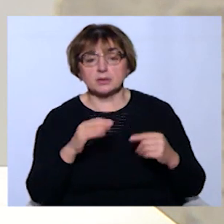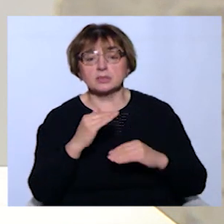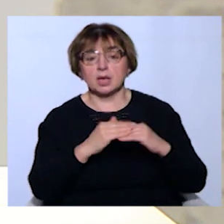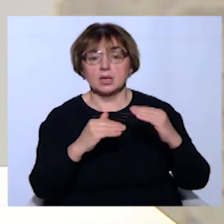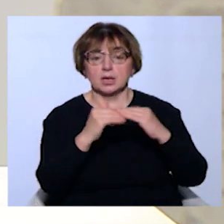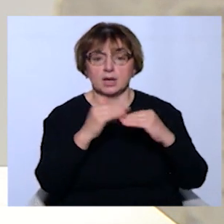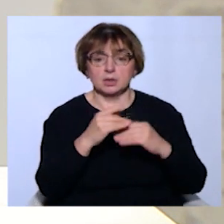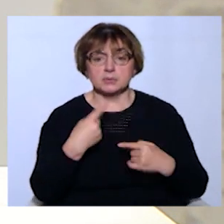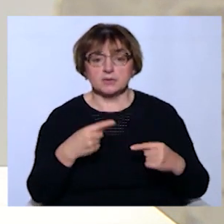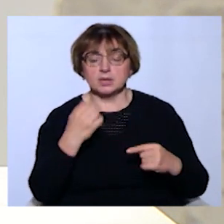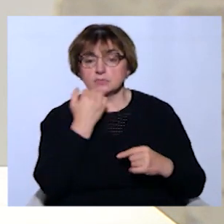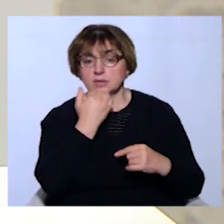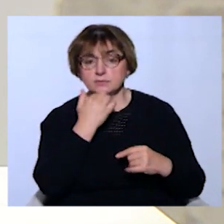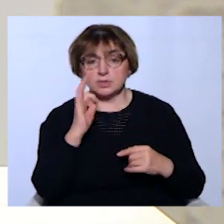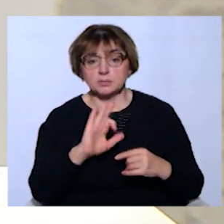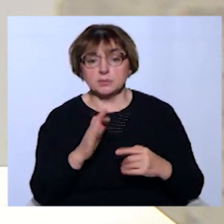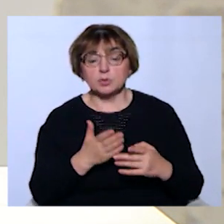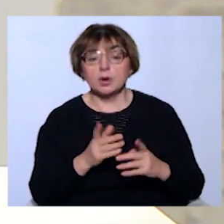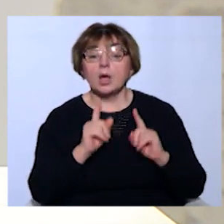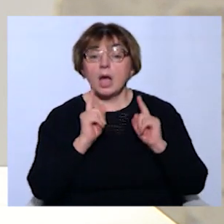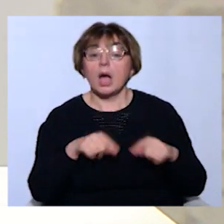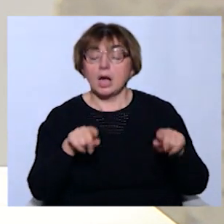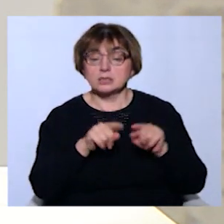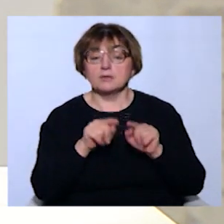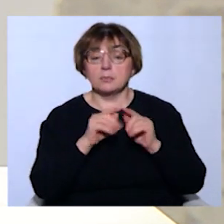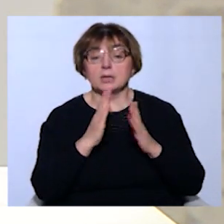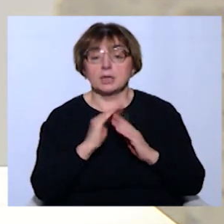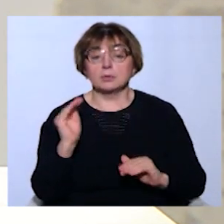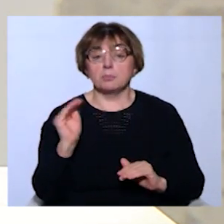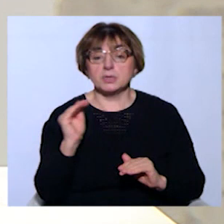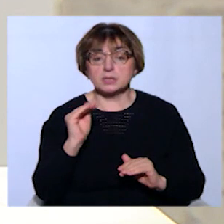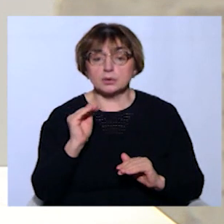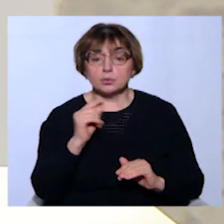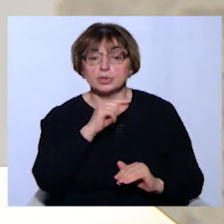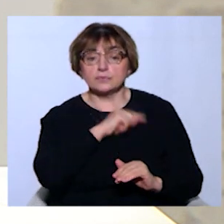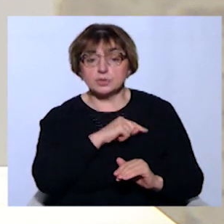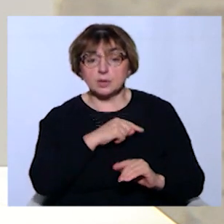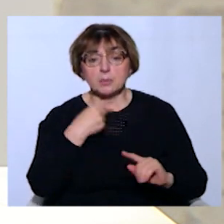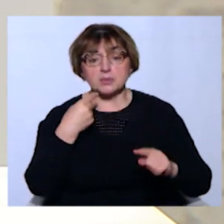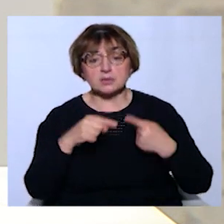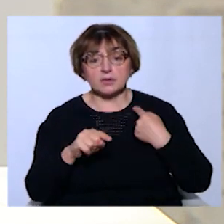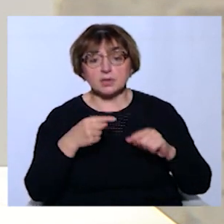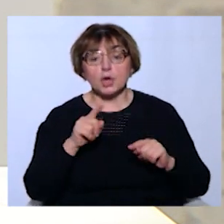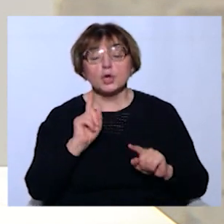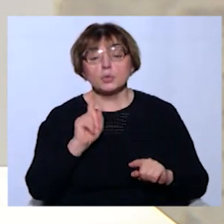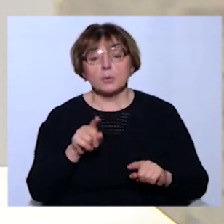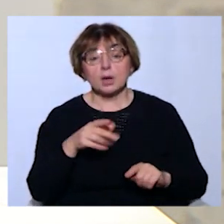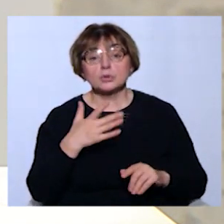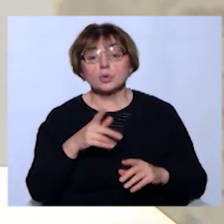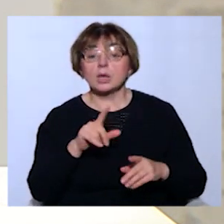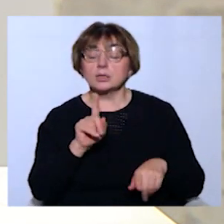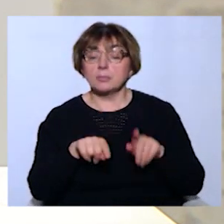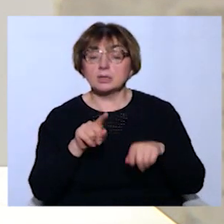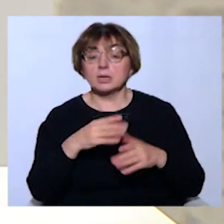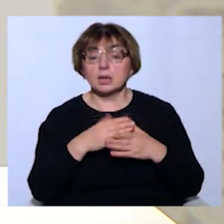ქანები, ასევე მათ ფიზიკური თვისებები აქვთ განსხვავებული. მაგალითად, ზოგიერთი მათგანი არის